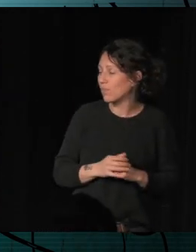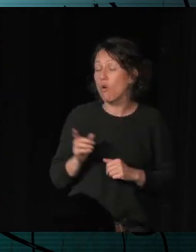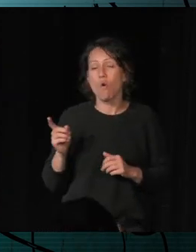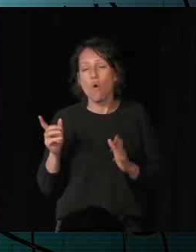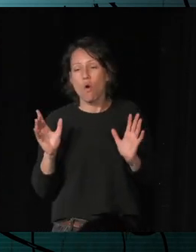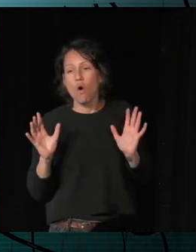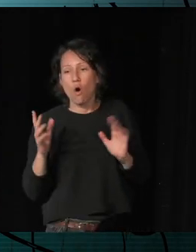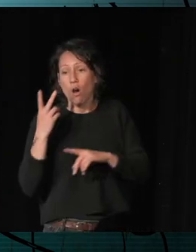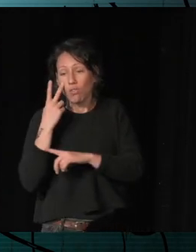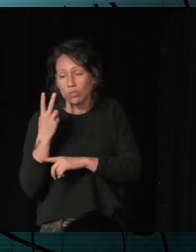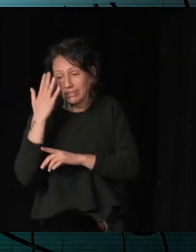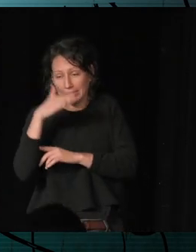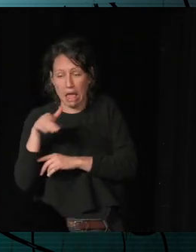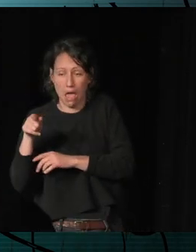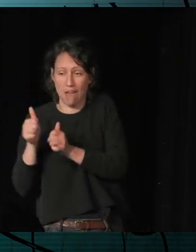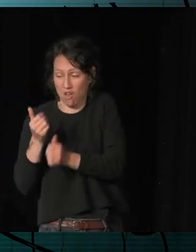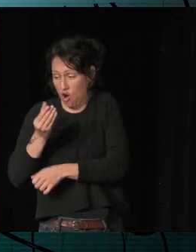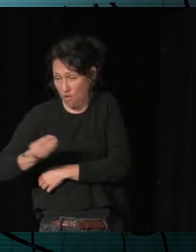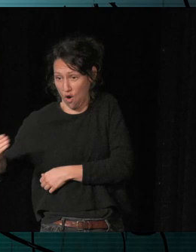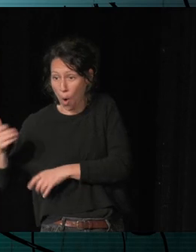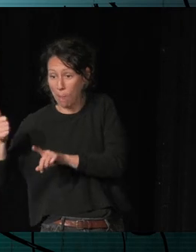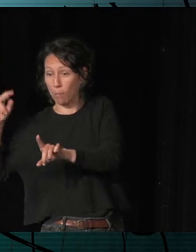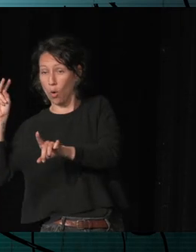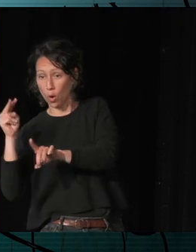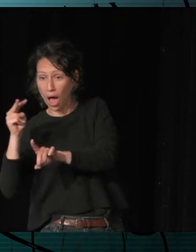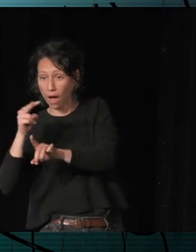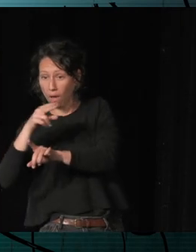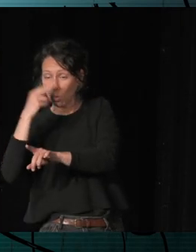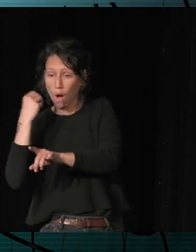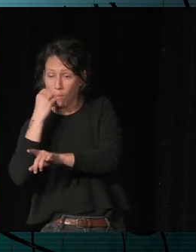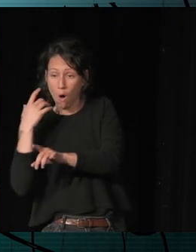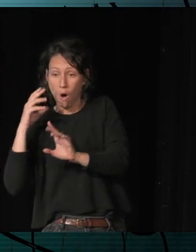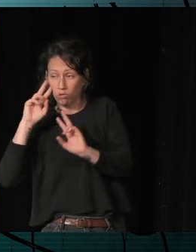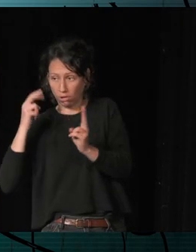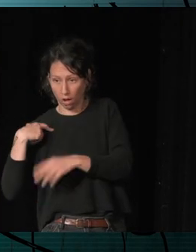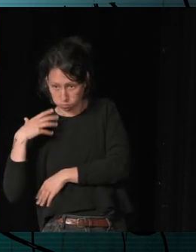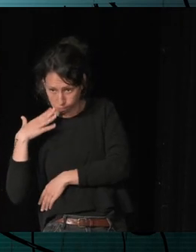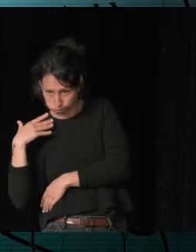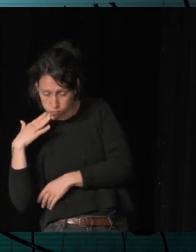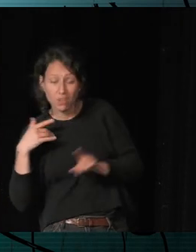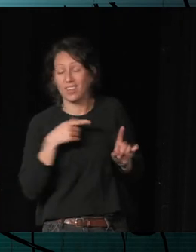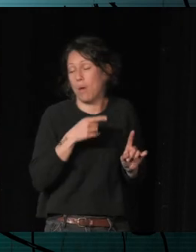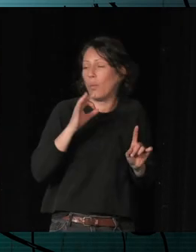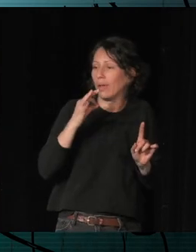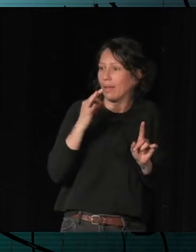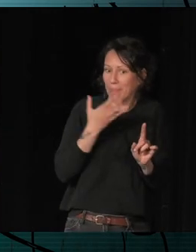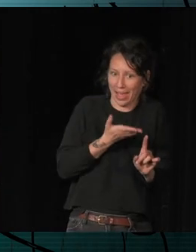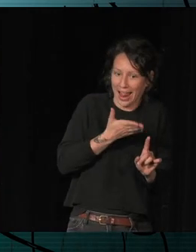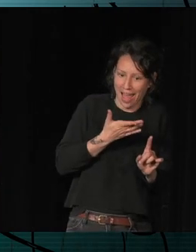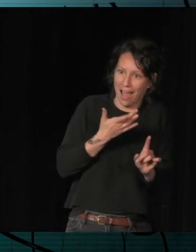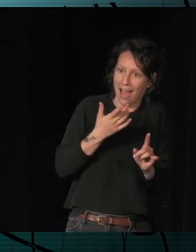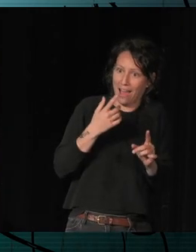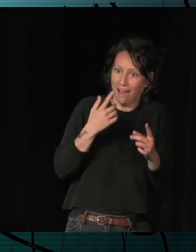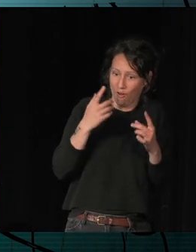sais quelque chose avec des enfants oui quand même peut-être oui mais enfin bon je veux dire par là que là tu veux même pas découvrir le jeu c'est en gros il arriv devant il tou